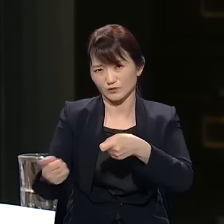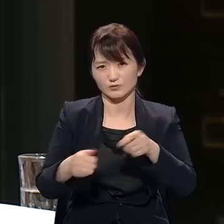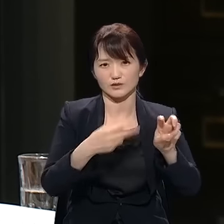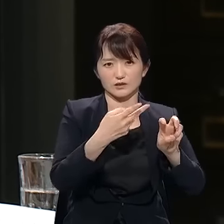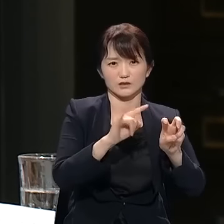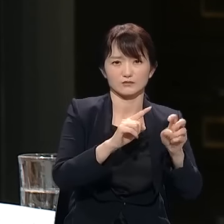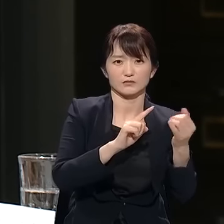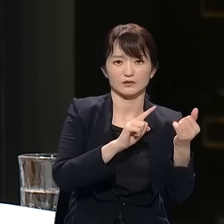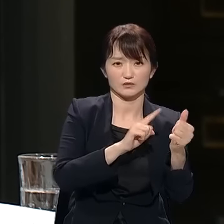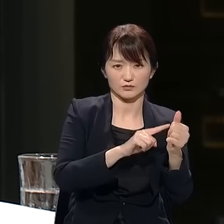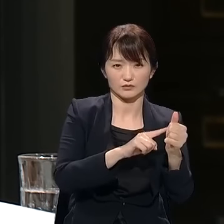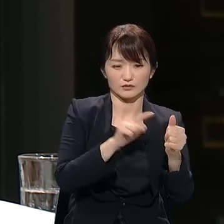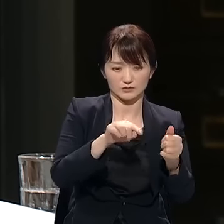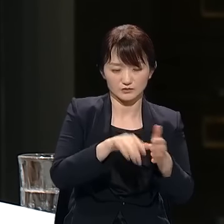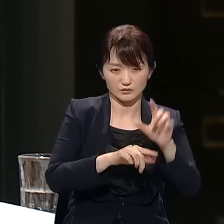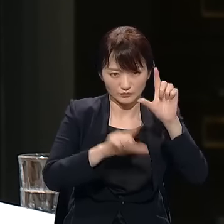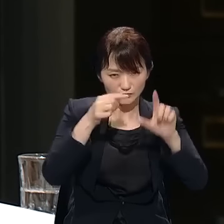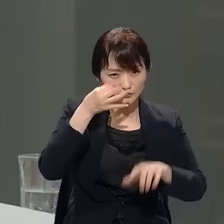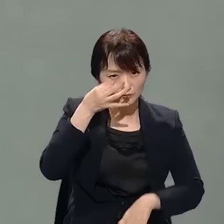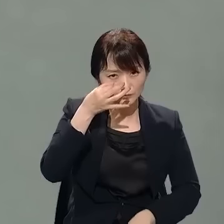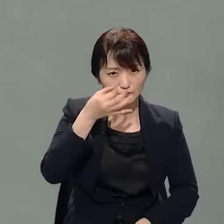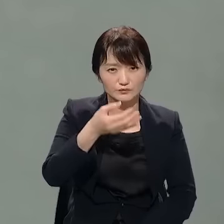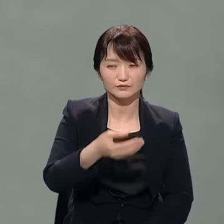모습 직접 보고 오시죠